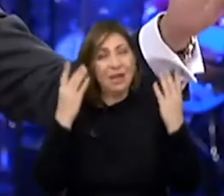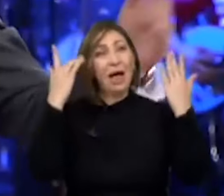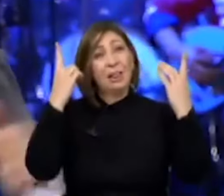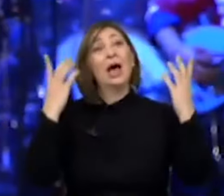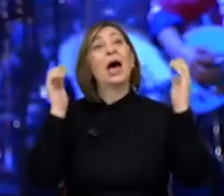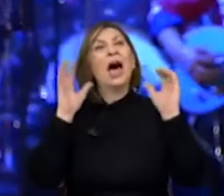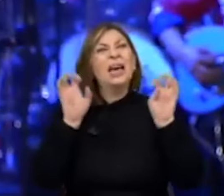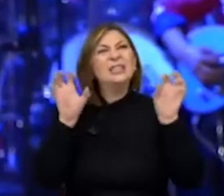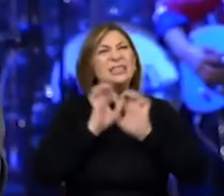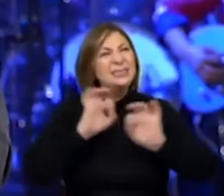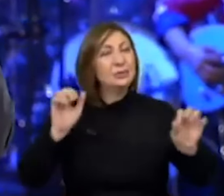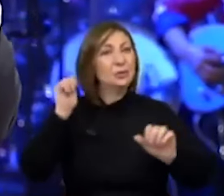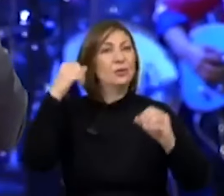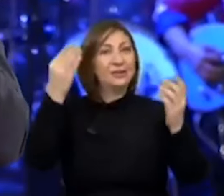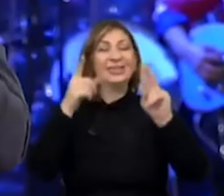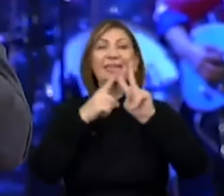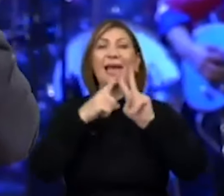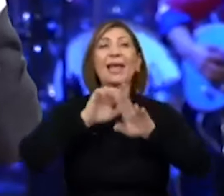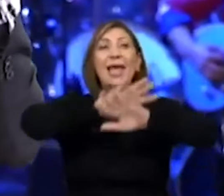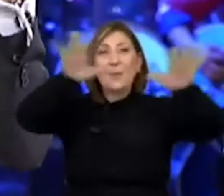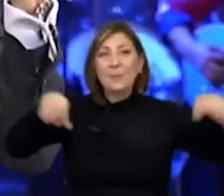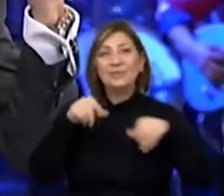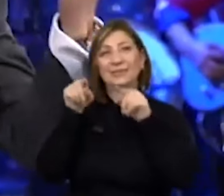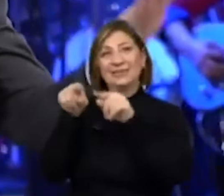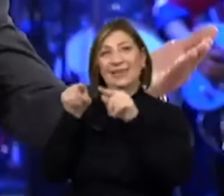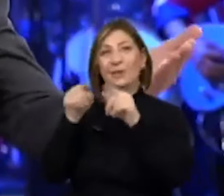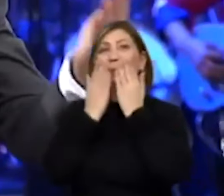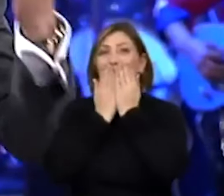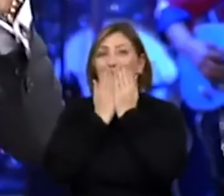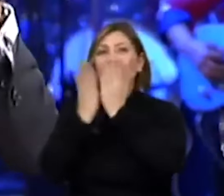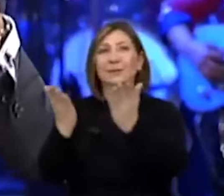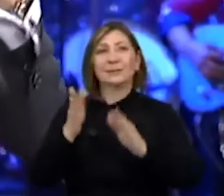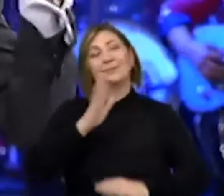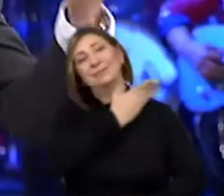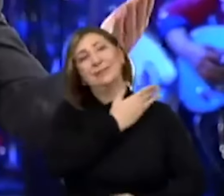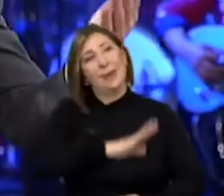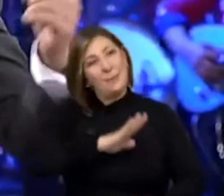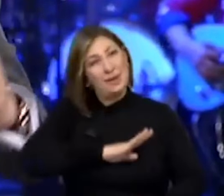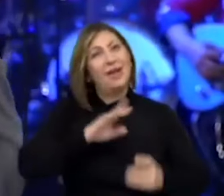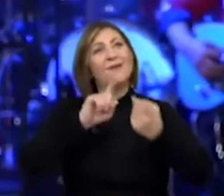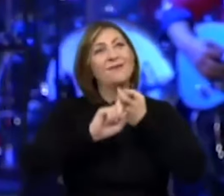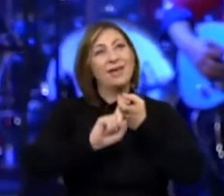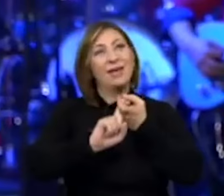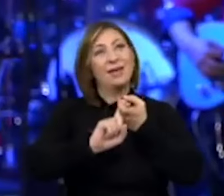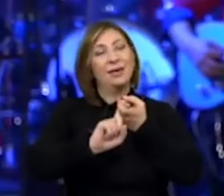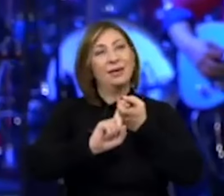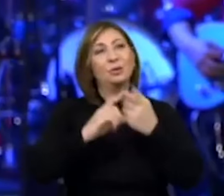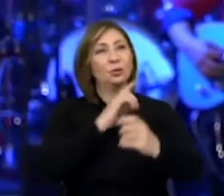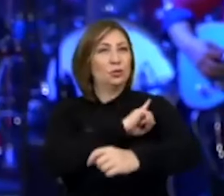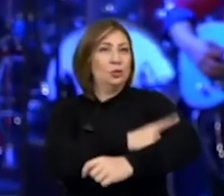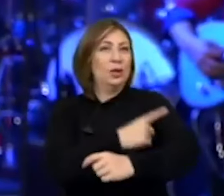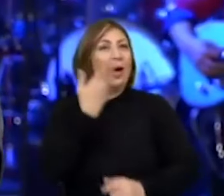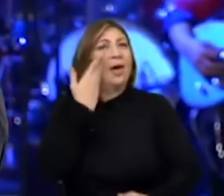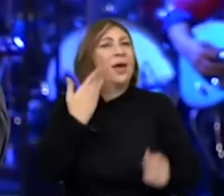Allah acısız gün versin. Peki, Nilay'cığım hepimiz seni öpüyoruz. Sabrına ve şeyine,